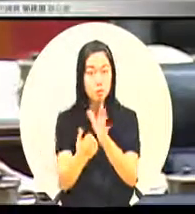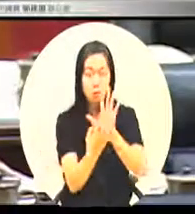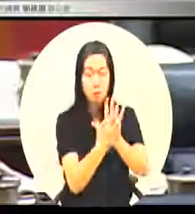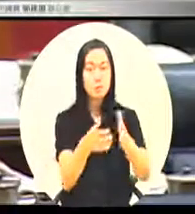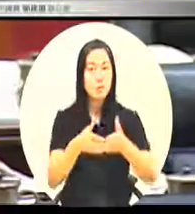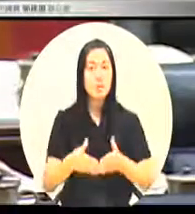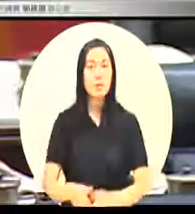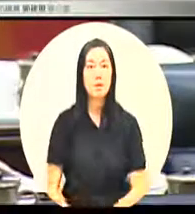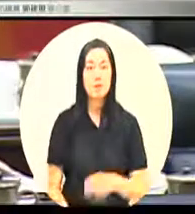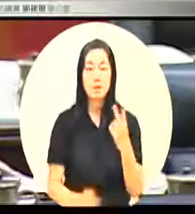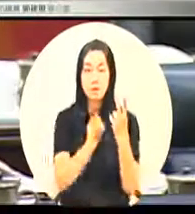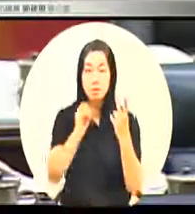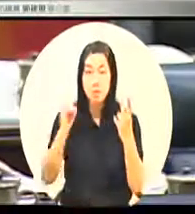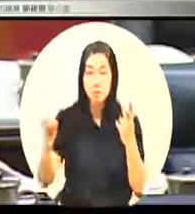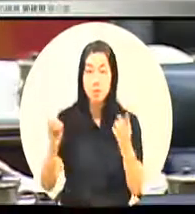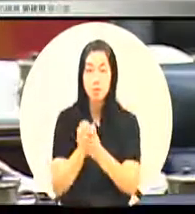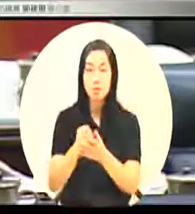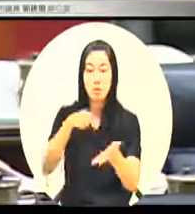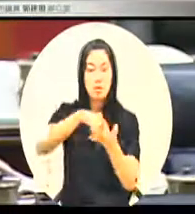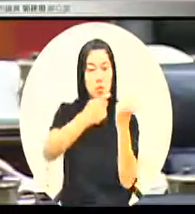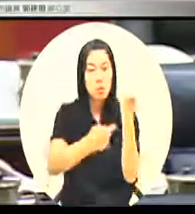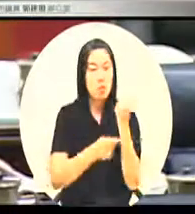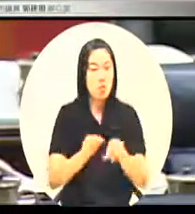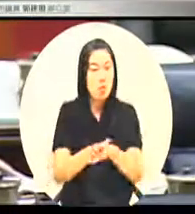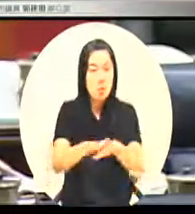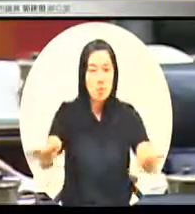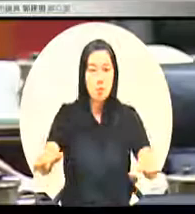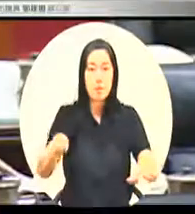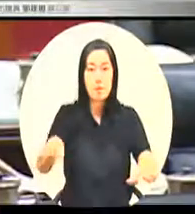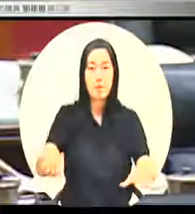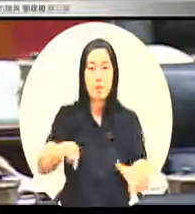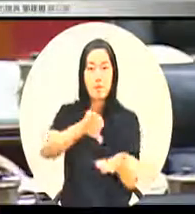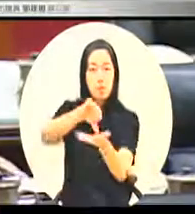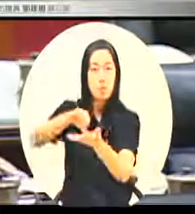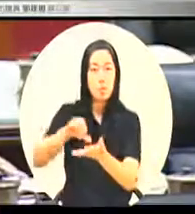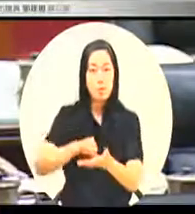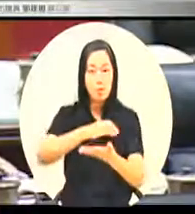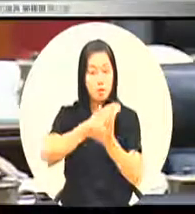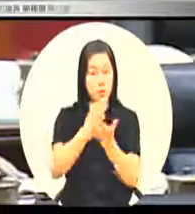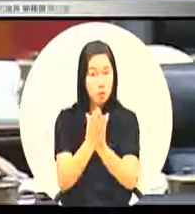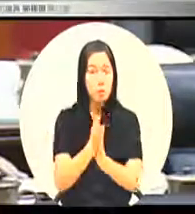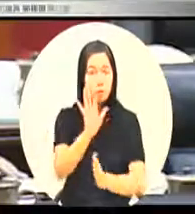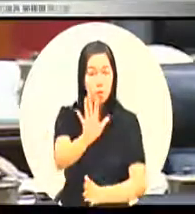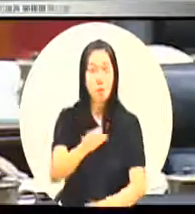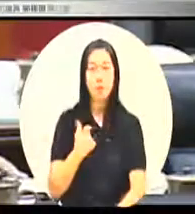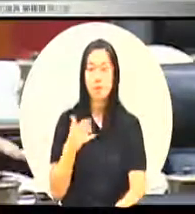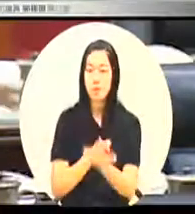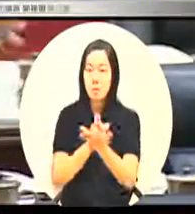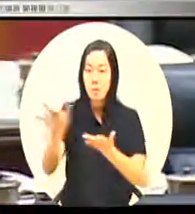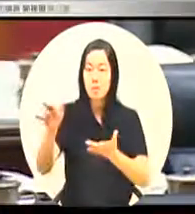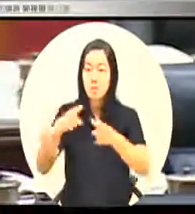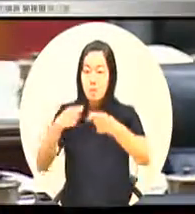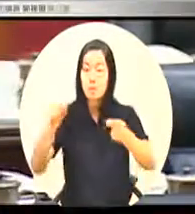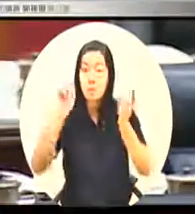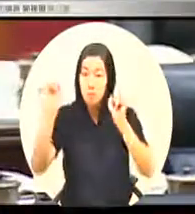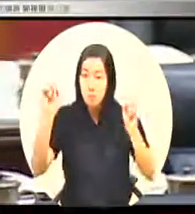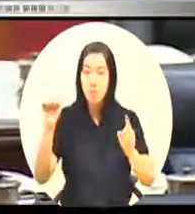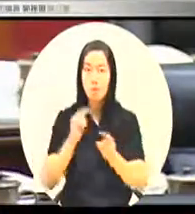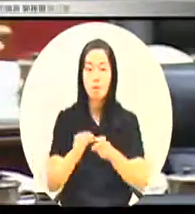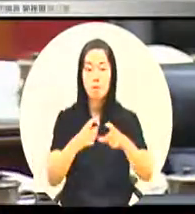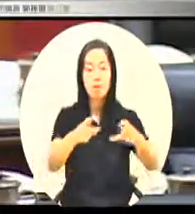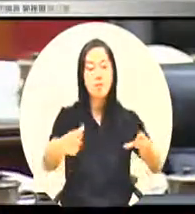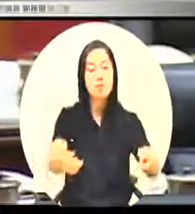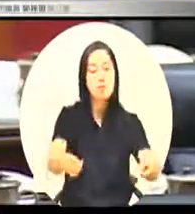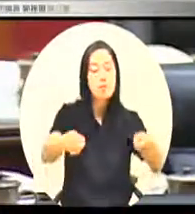的时候，立法扩展到所有的农产品，所以你如果去日本省，你要注意拿他们的农产品拿起来